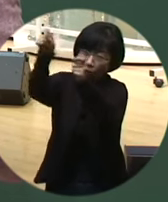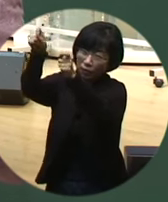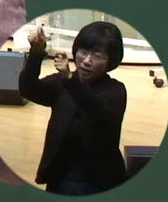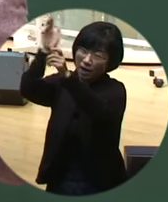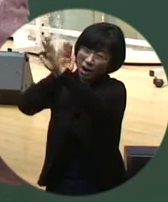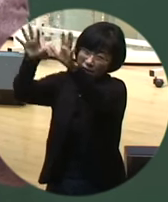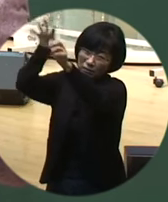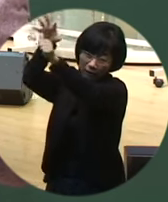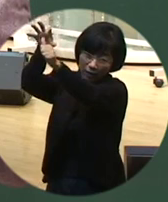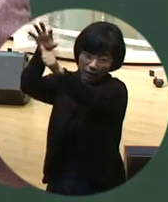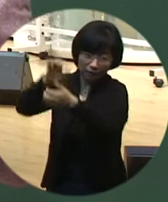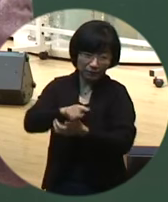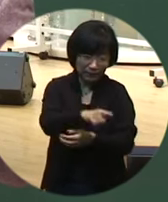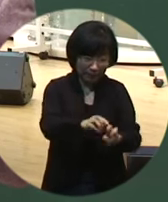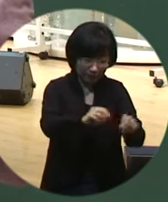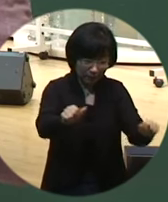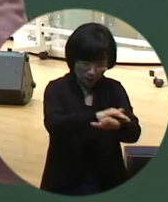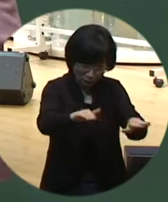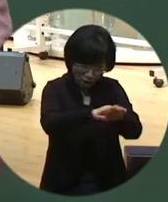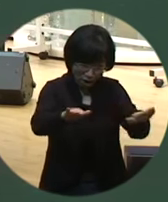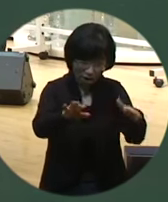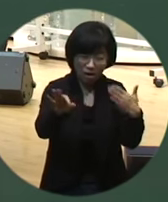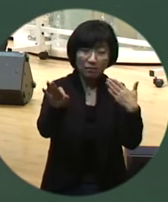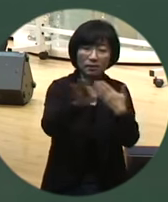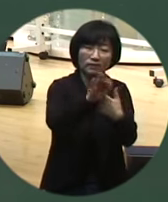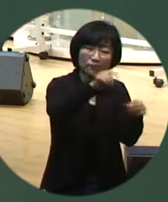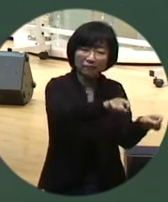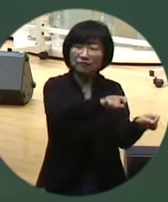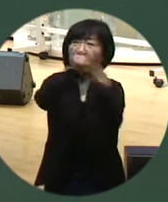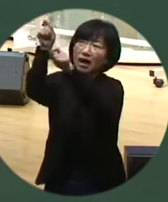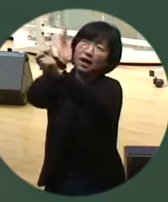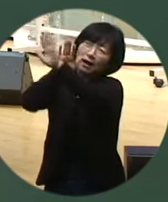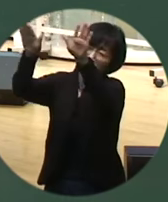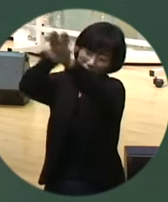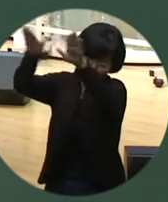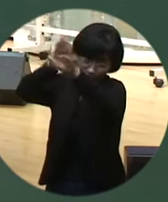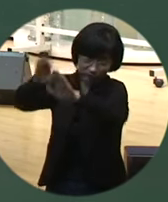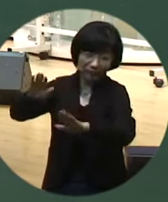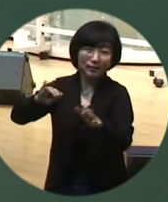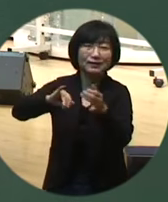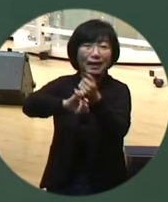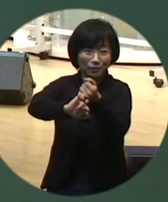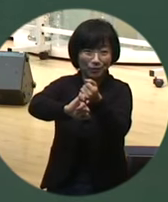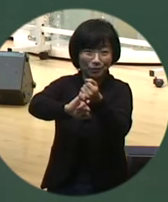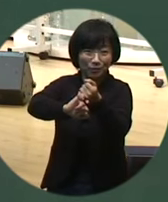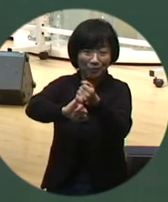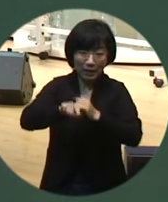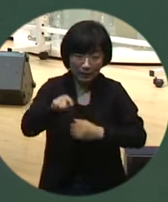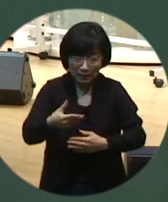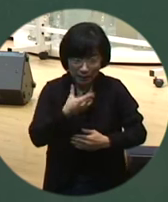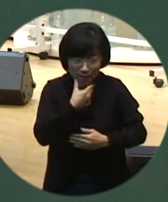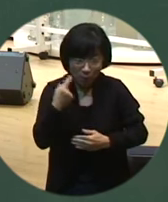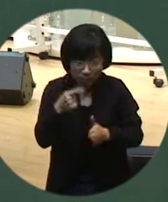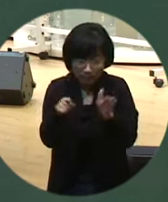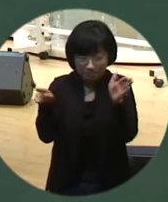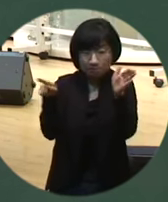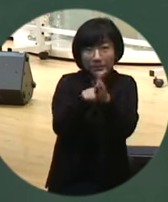풀면 하늘에서도 풀리리. Whatever you bind on earth will be bound in heaven. Whatever you loose on earth will be loosed in heaven. 이 복음 붙잡는 순간에